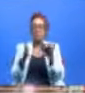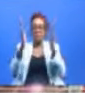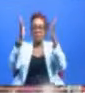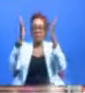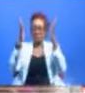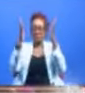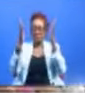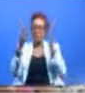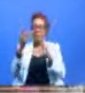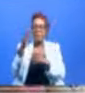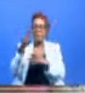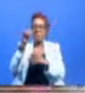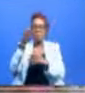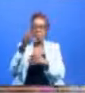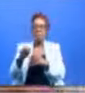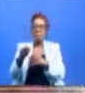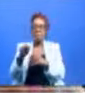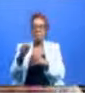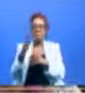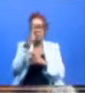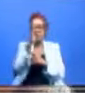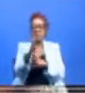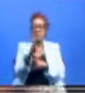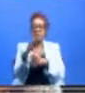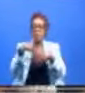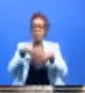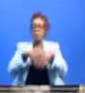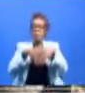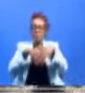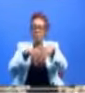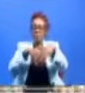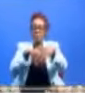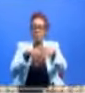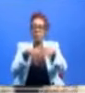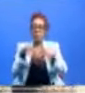mitende walipofanya matembezi mjini Molo.